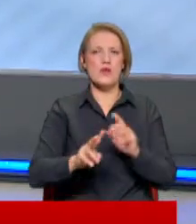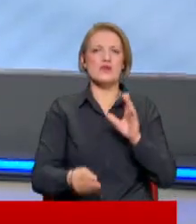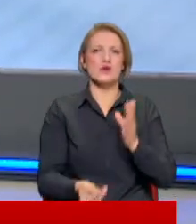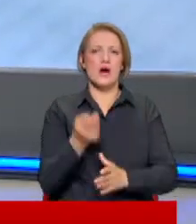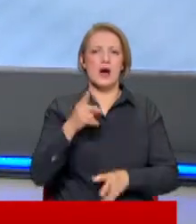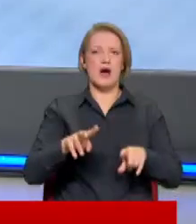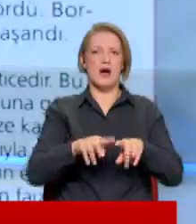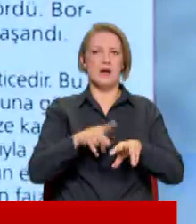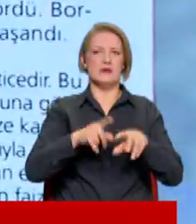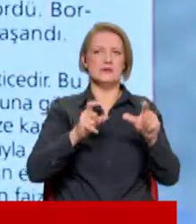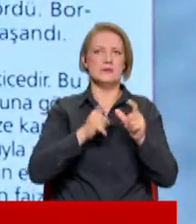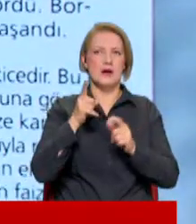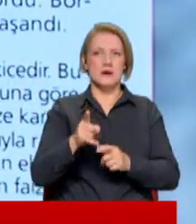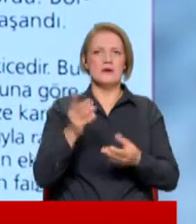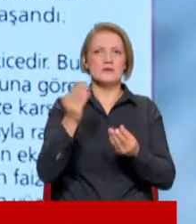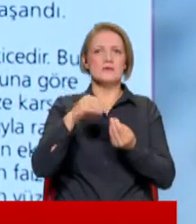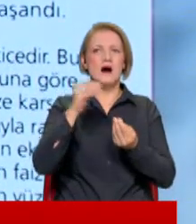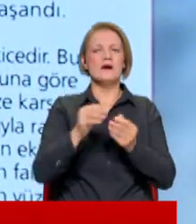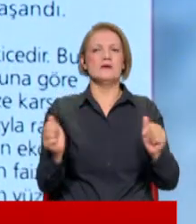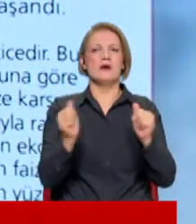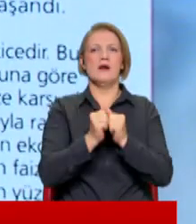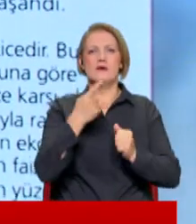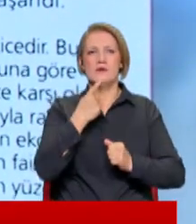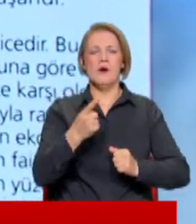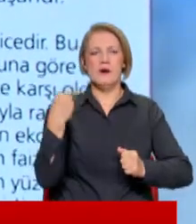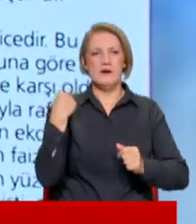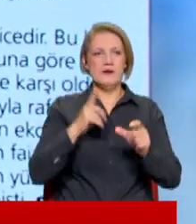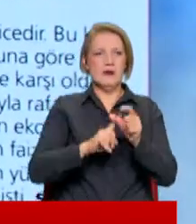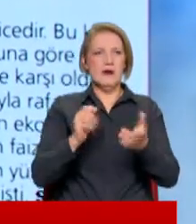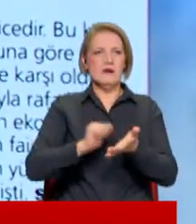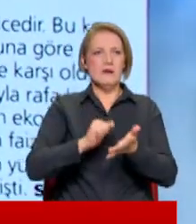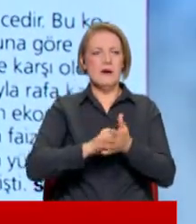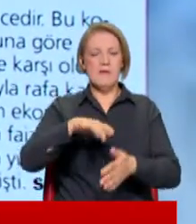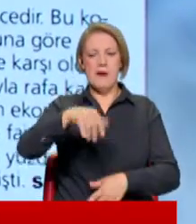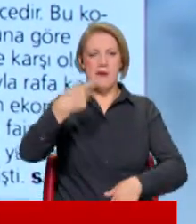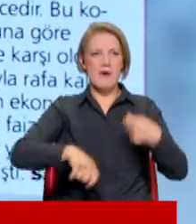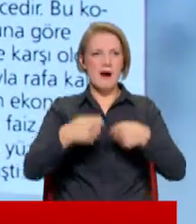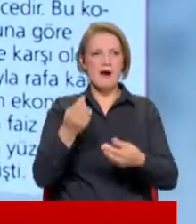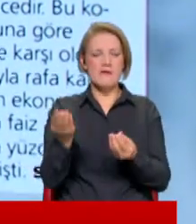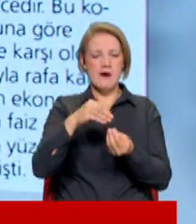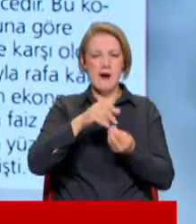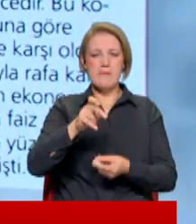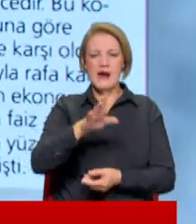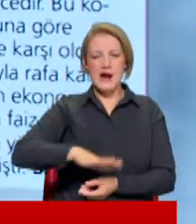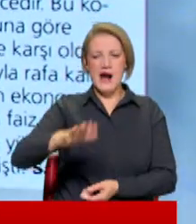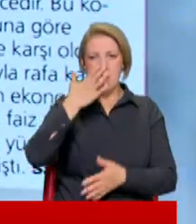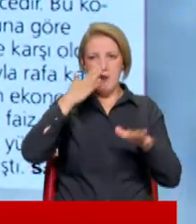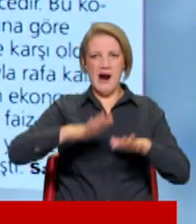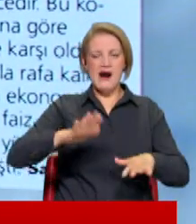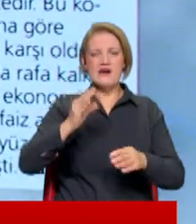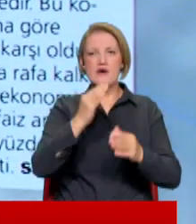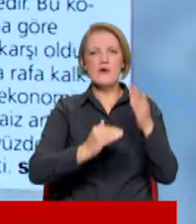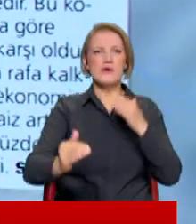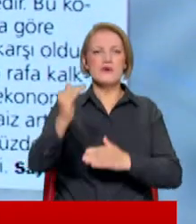çıkarak Nas rafa kalktı, faiz katlandı diyor Yeni Çağ gazetesi. Merkez Bankası faizi piyasa beklentilerinin